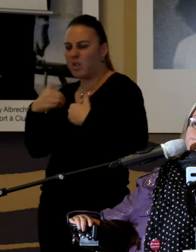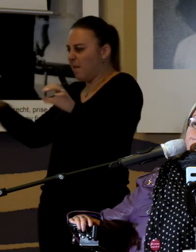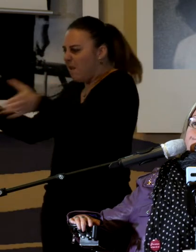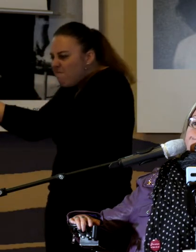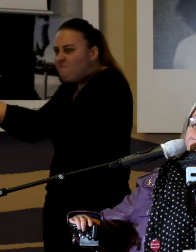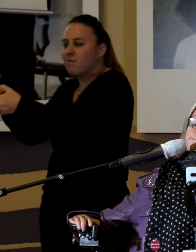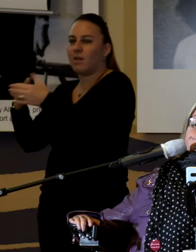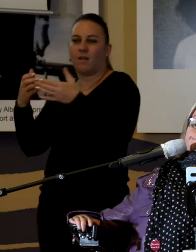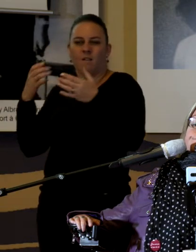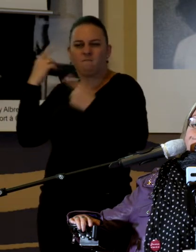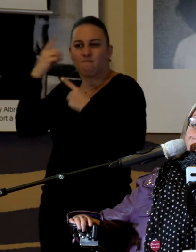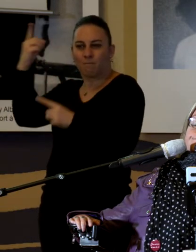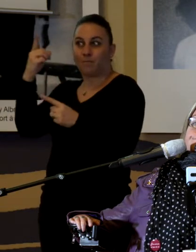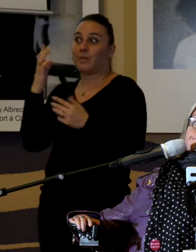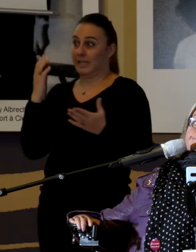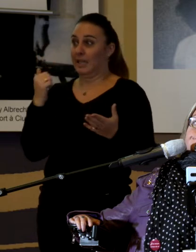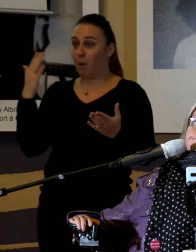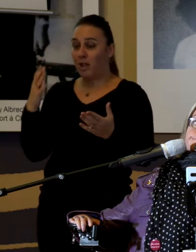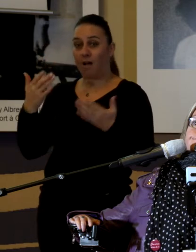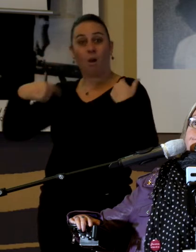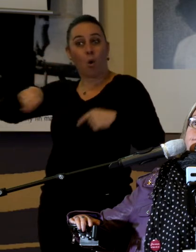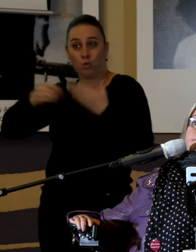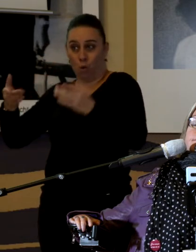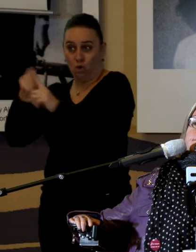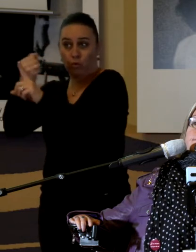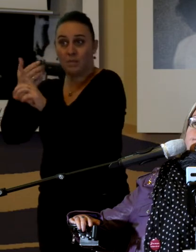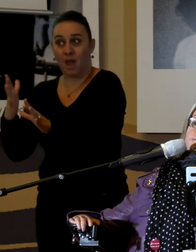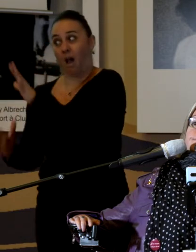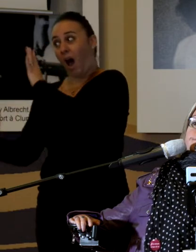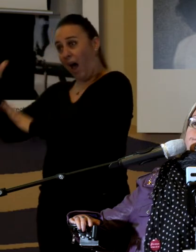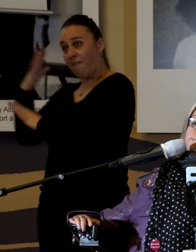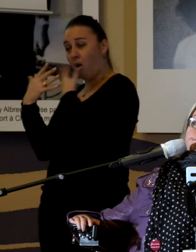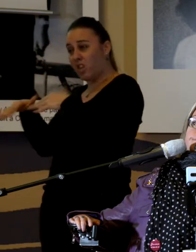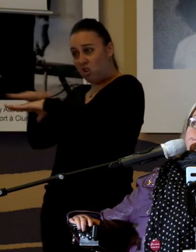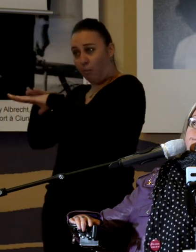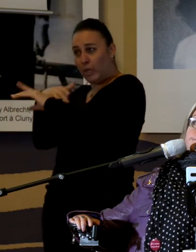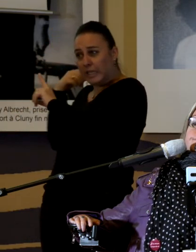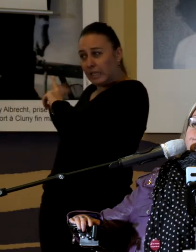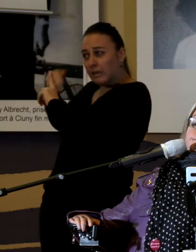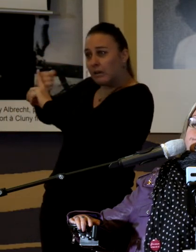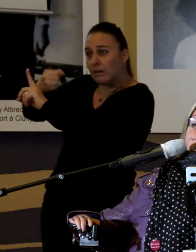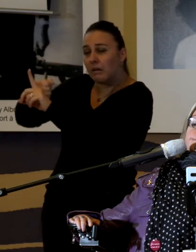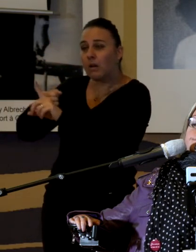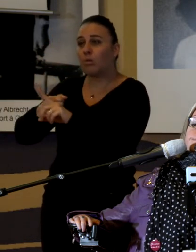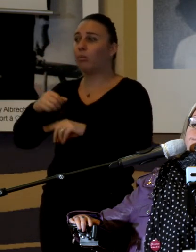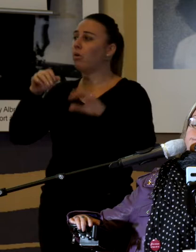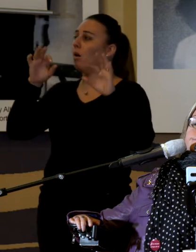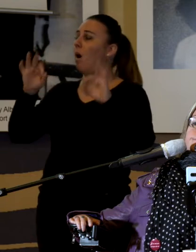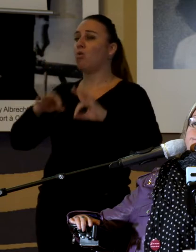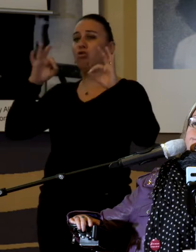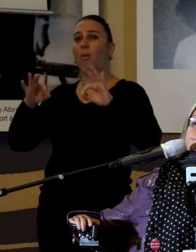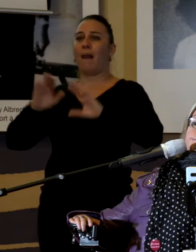Et donc, ils ont fait déjà avant nous tout un travail de mobilisation politique, pour dénaturaliser cette